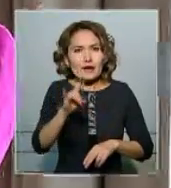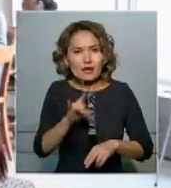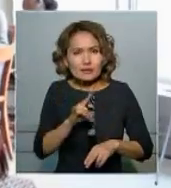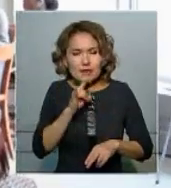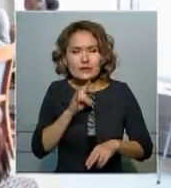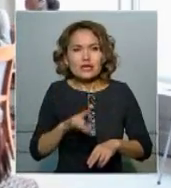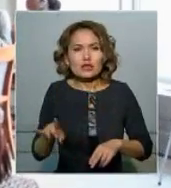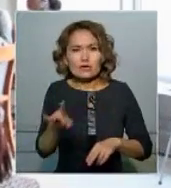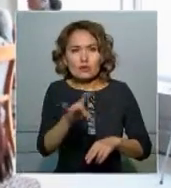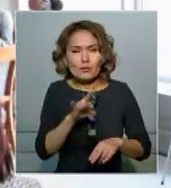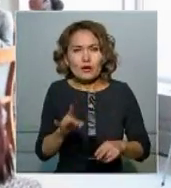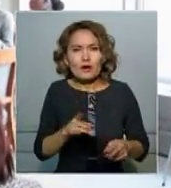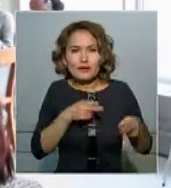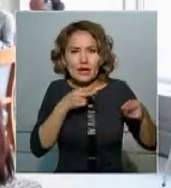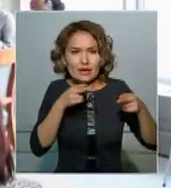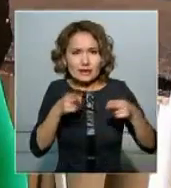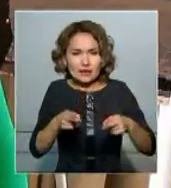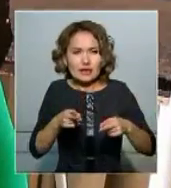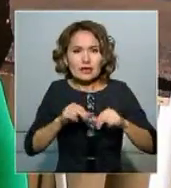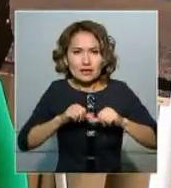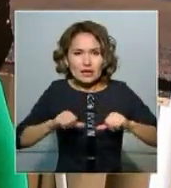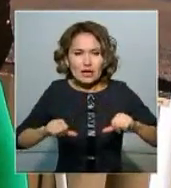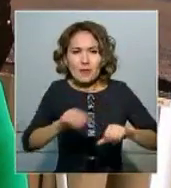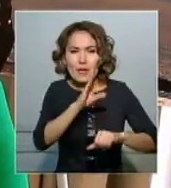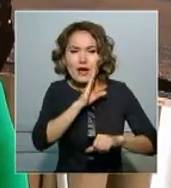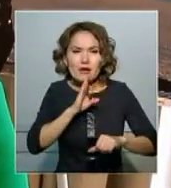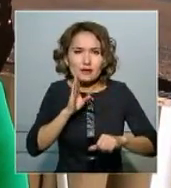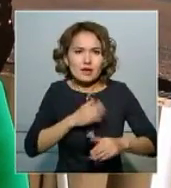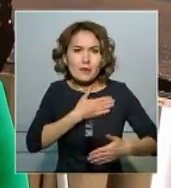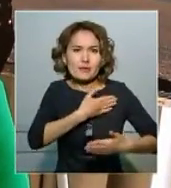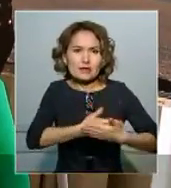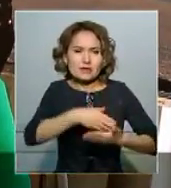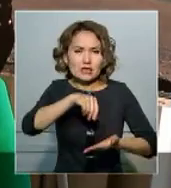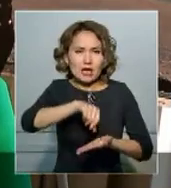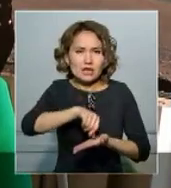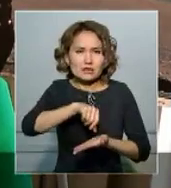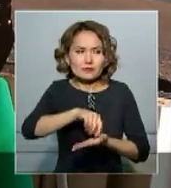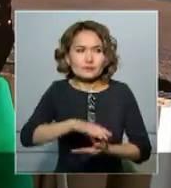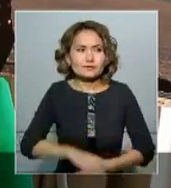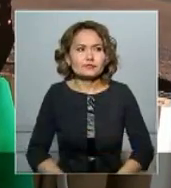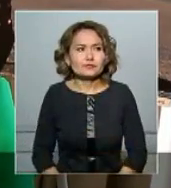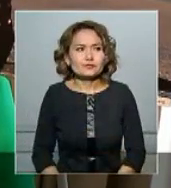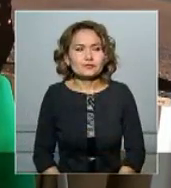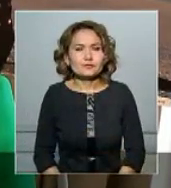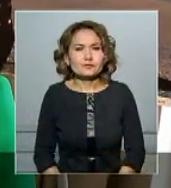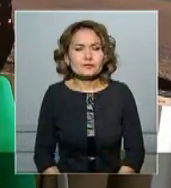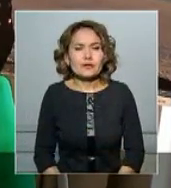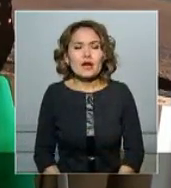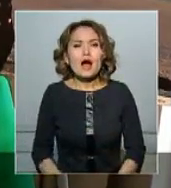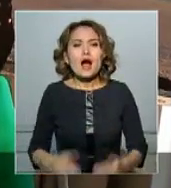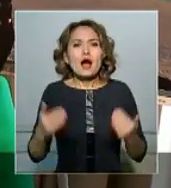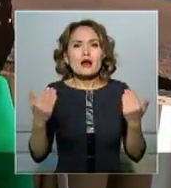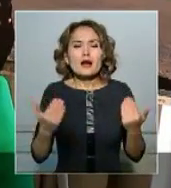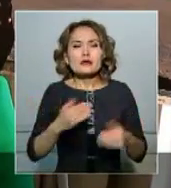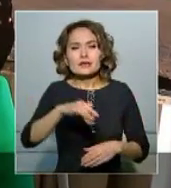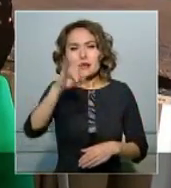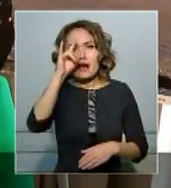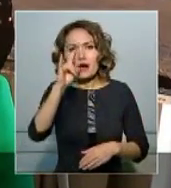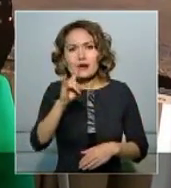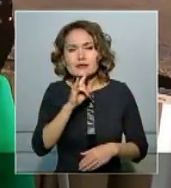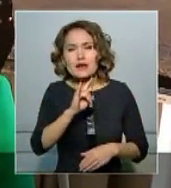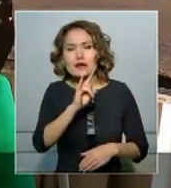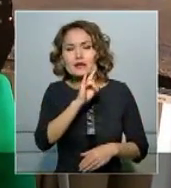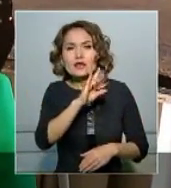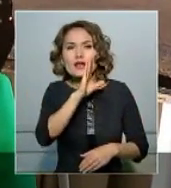барған делегация белсенді қатысуда. Для Казахстана, как страны, в которой женское предпринимательство. Қазақстанда әйелдер